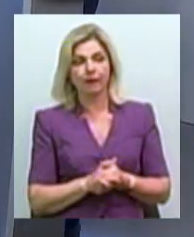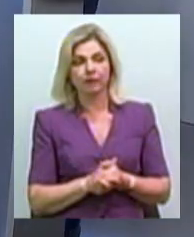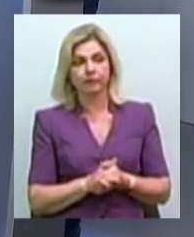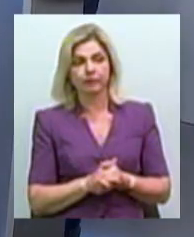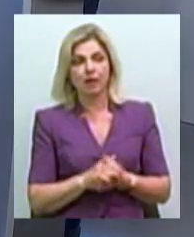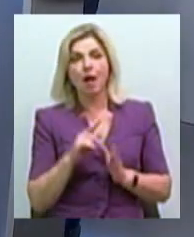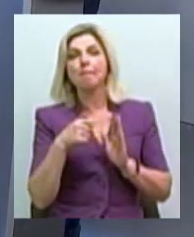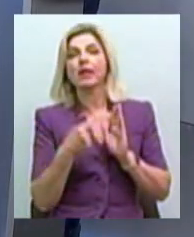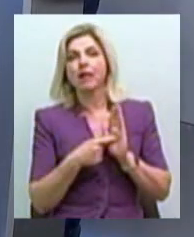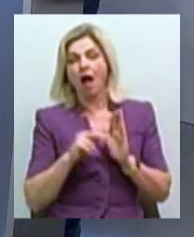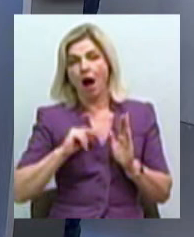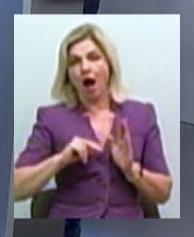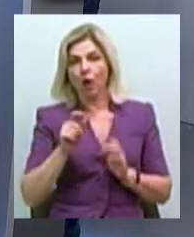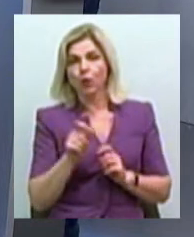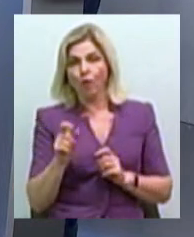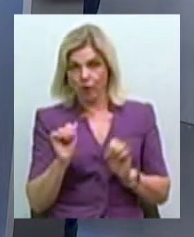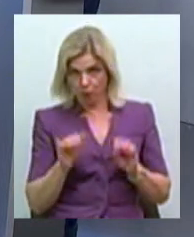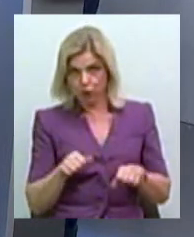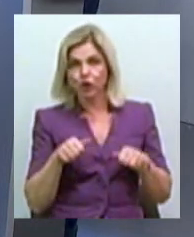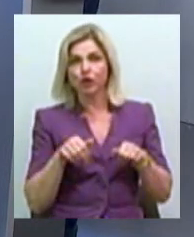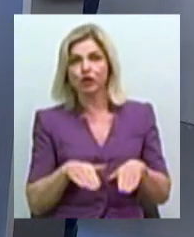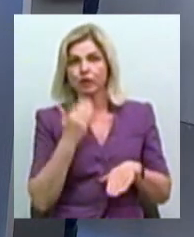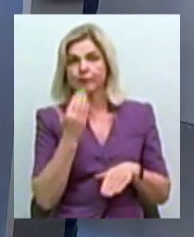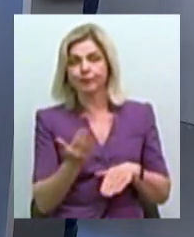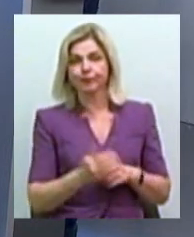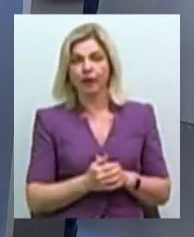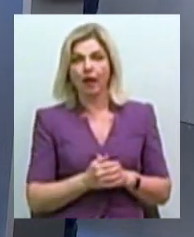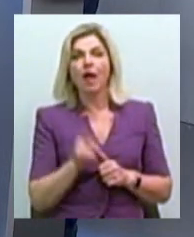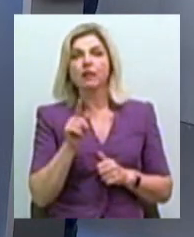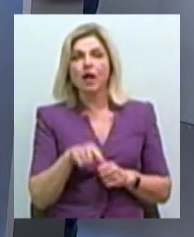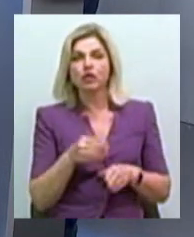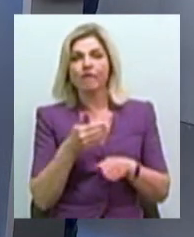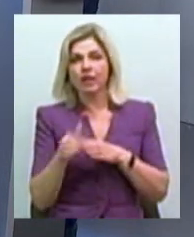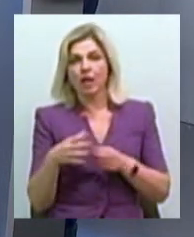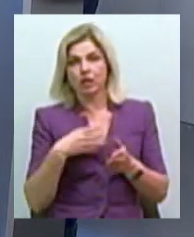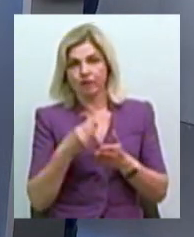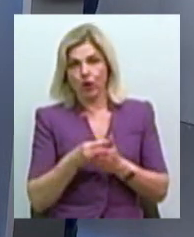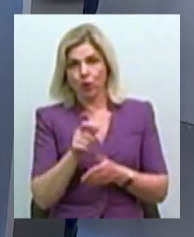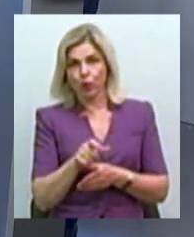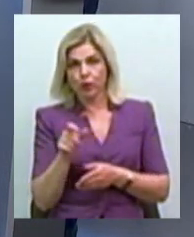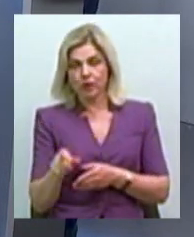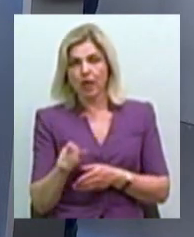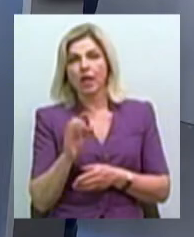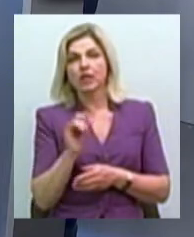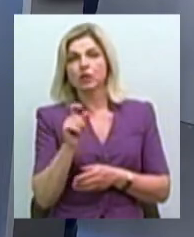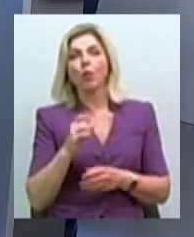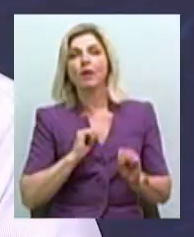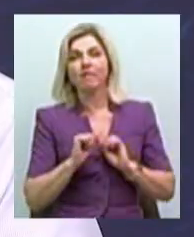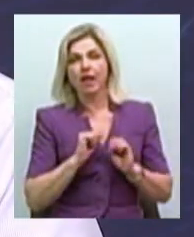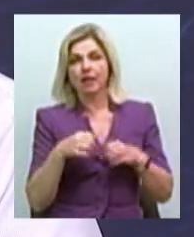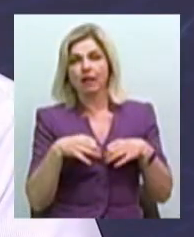Питание кадровое можно якось вирішити? Мы даже выделяли своих людей с управления транспорта, чтобы они